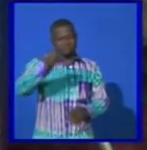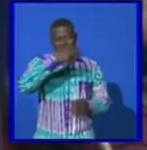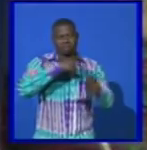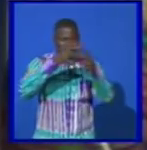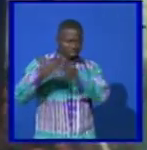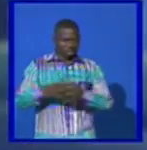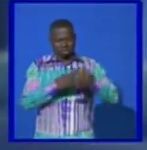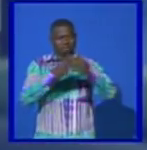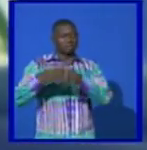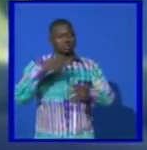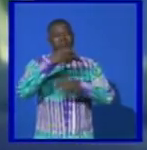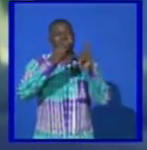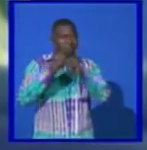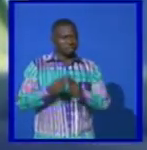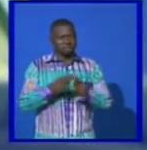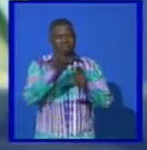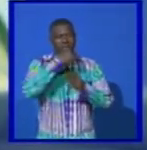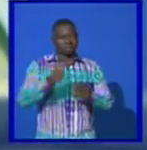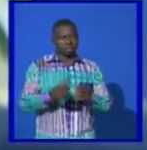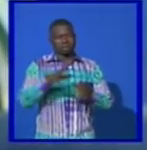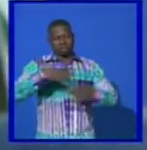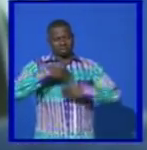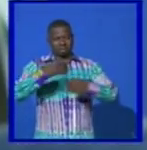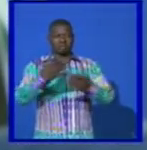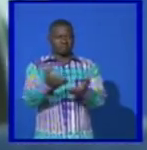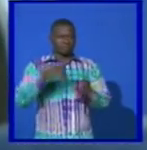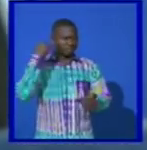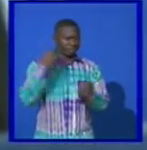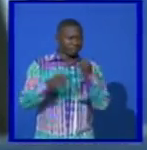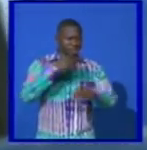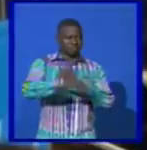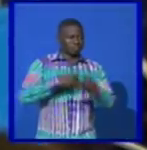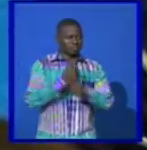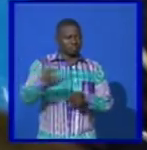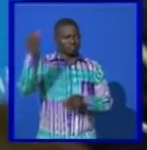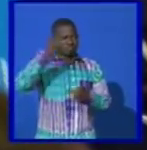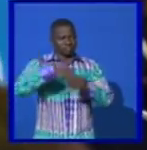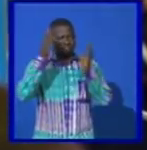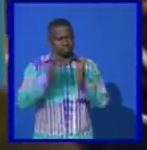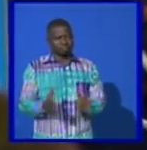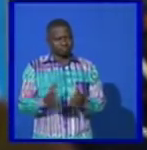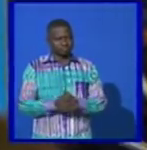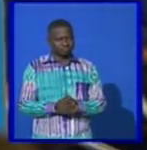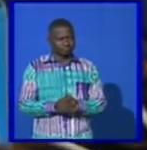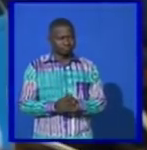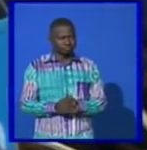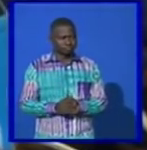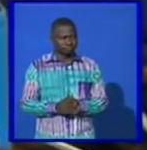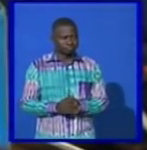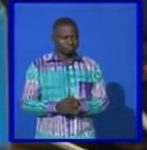souhaité ses vœux de fin d'année aux participants. À tout le peuple d'Afrique de l'Ouest, une bonne heureuse